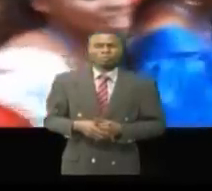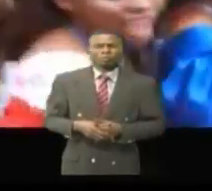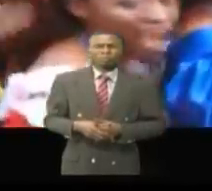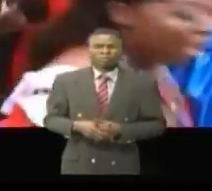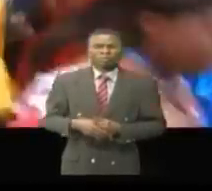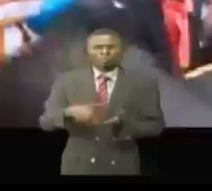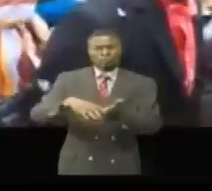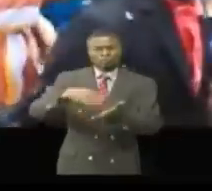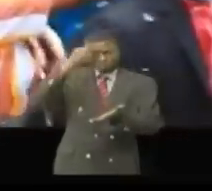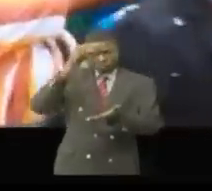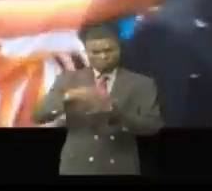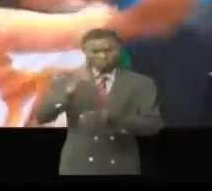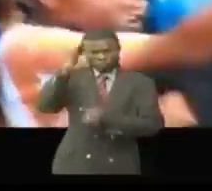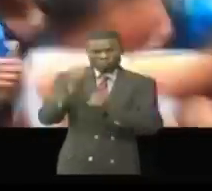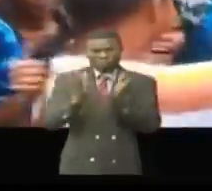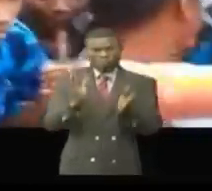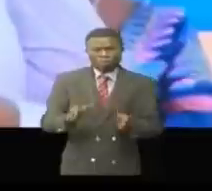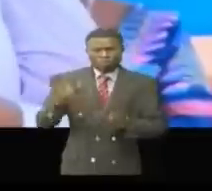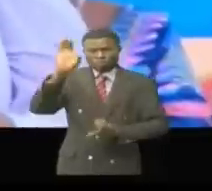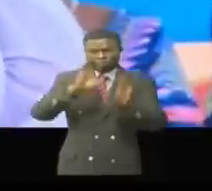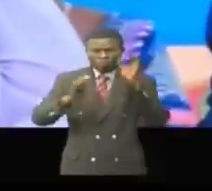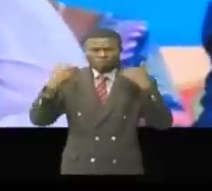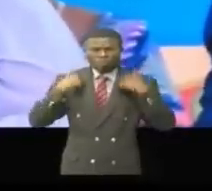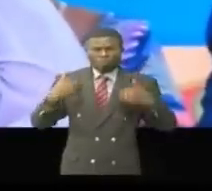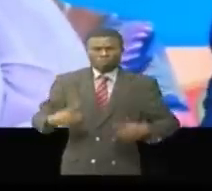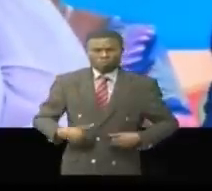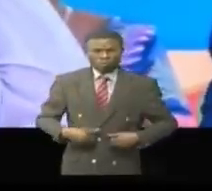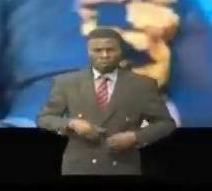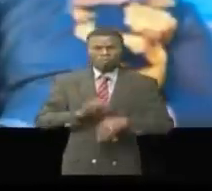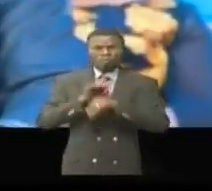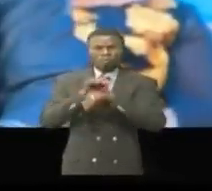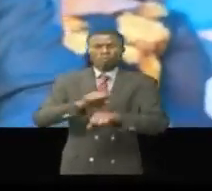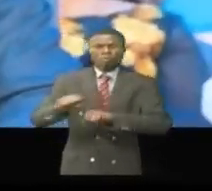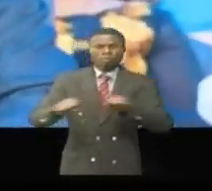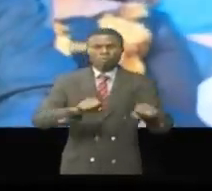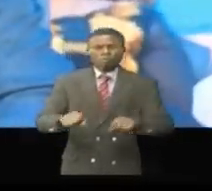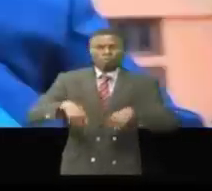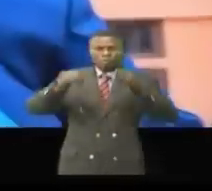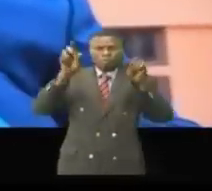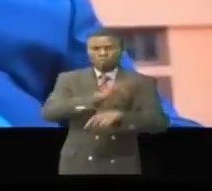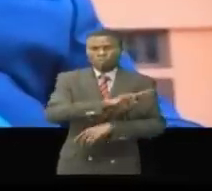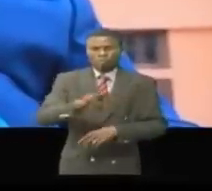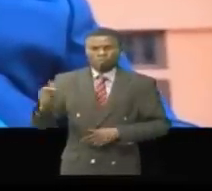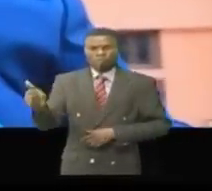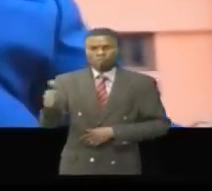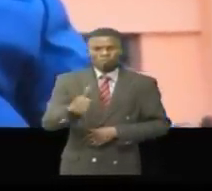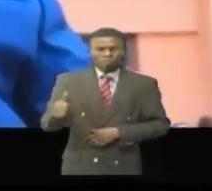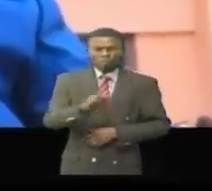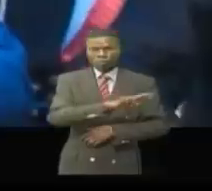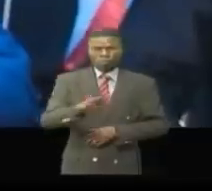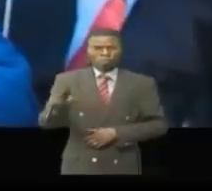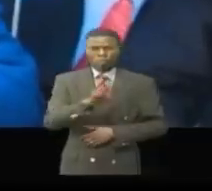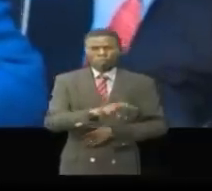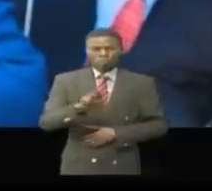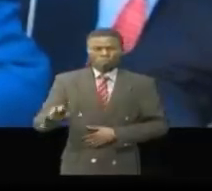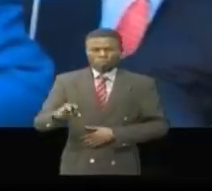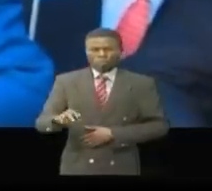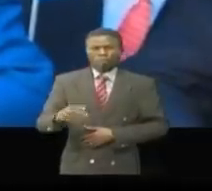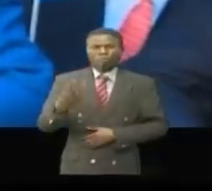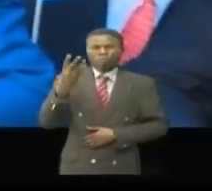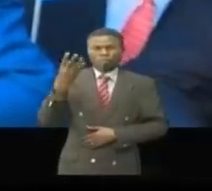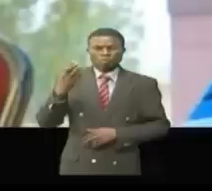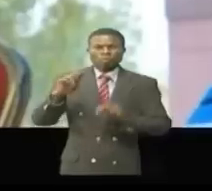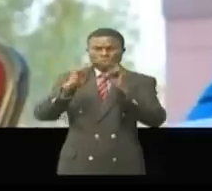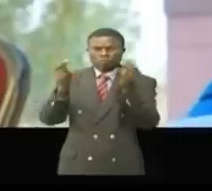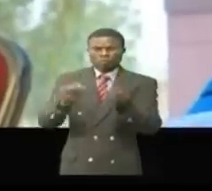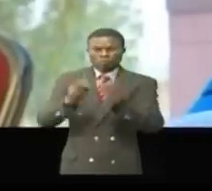candidats finalistes en sciences de santé ont passé les épreuves de l'année 2021-2022 dans quatre pôles de la ville-province Kinshasa.